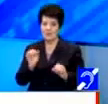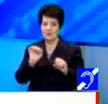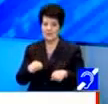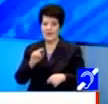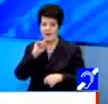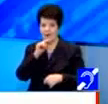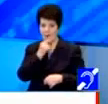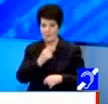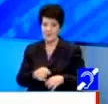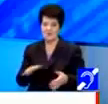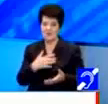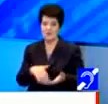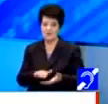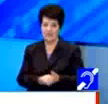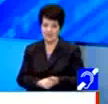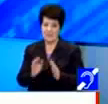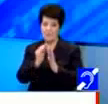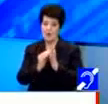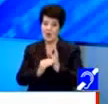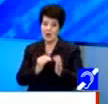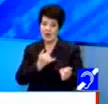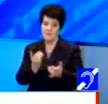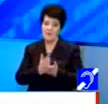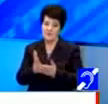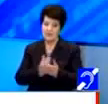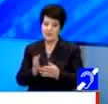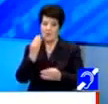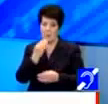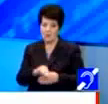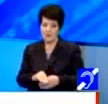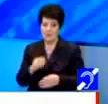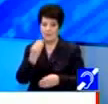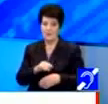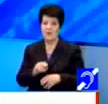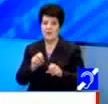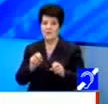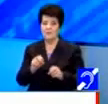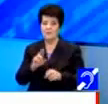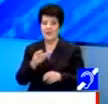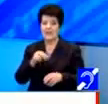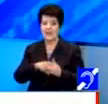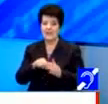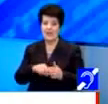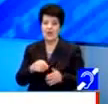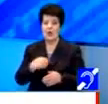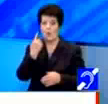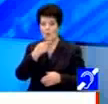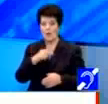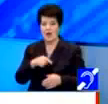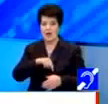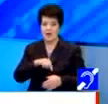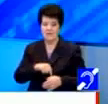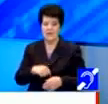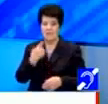potențialul economiei și al societății. Programul va oferi servicii online îmbunătățite, o mai bună protecție a datelor cu caracter personal și